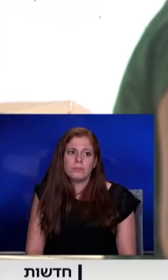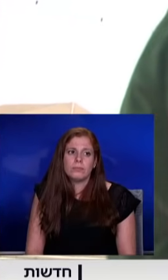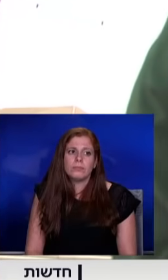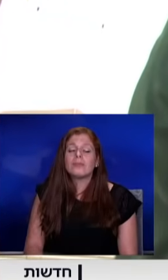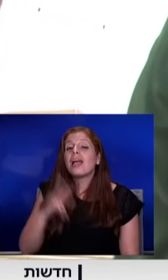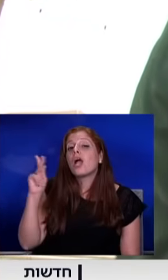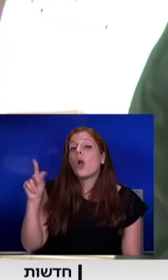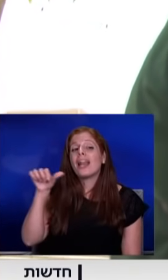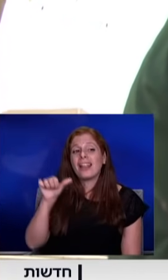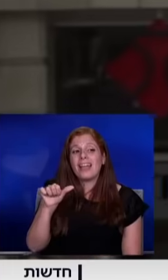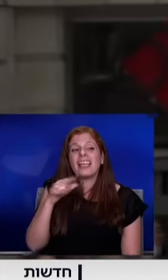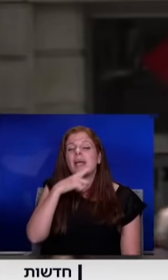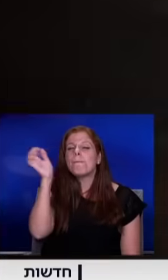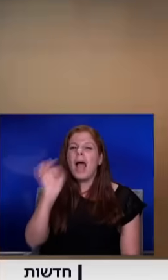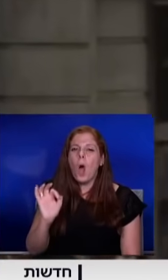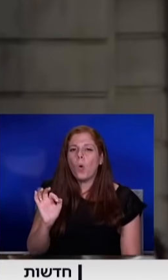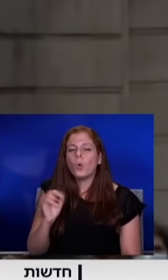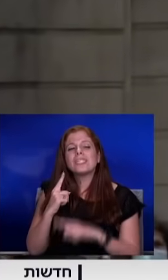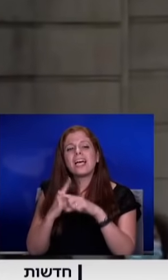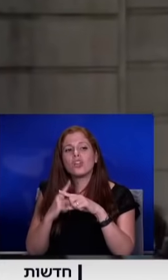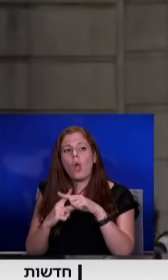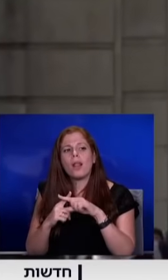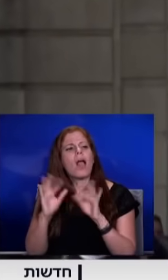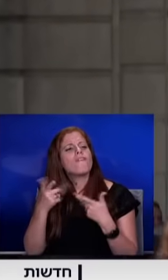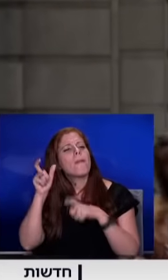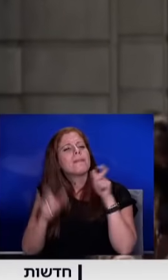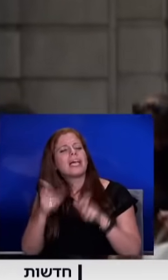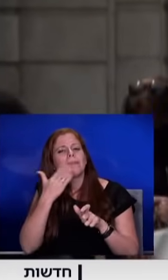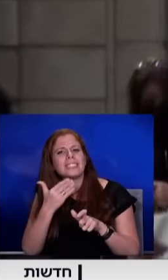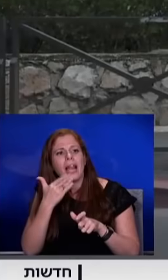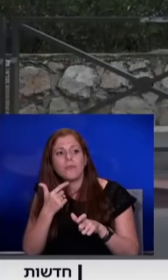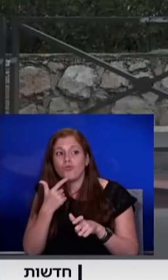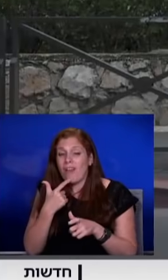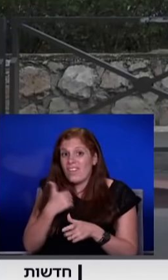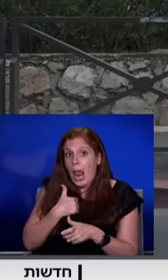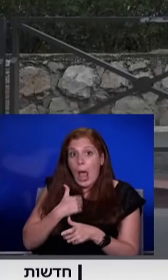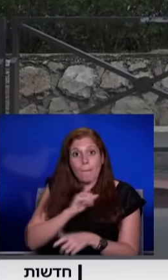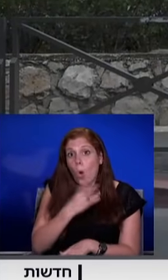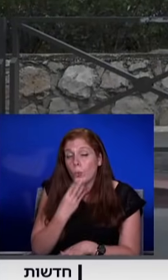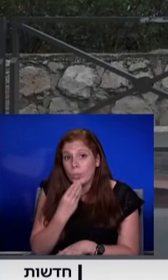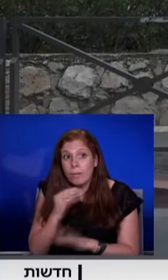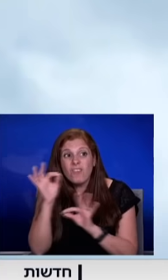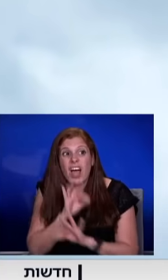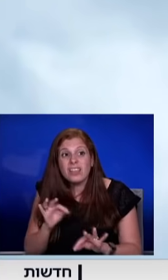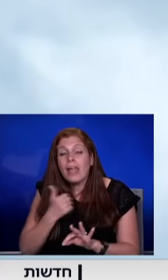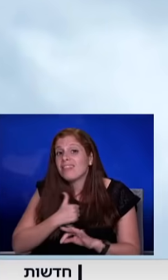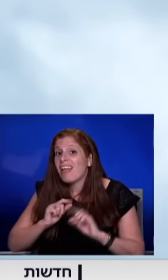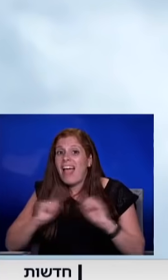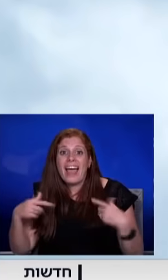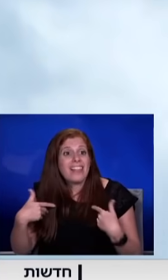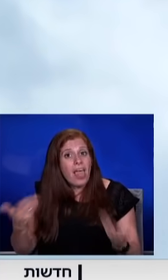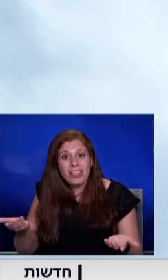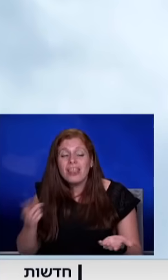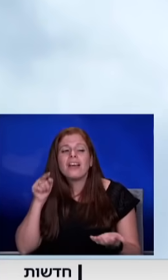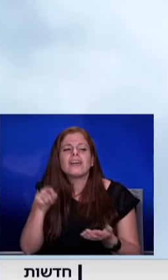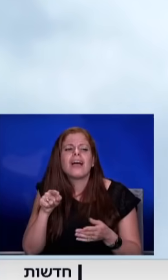קרולינה אדרת היא 100% קתולית, אבל מה עם אזרחים ישראלים שלפי ההלכה הם לא יהודים ועדיין אין להם דת אחרת? כאן מדובר